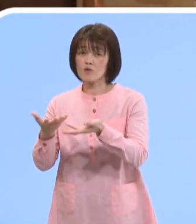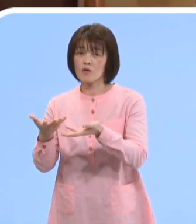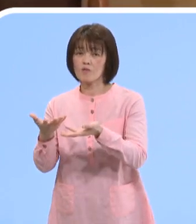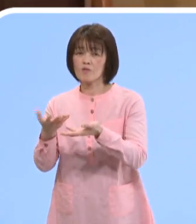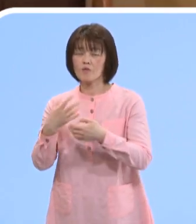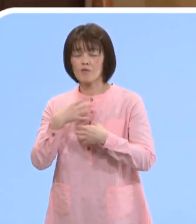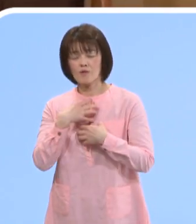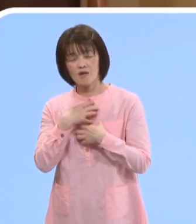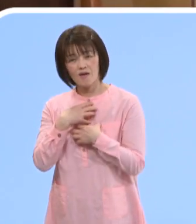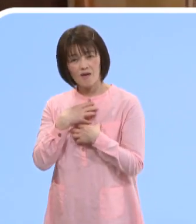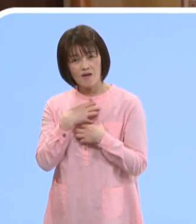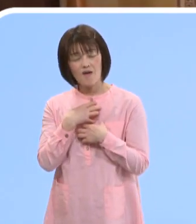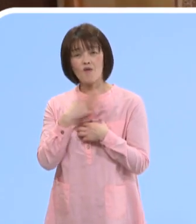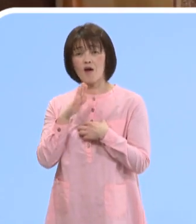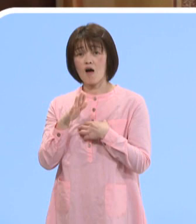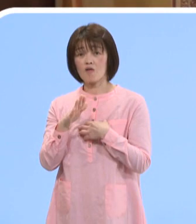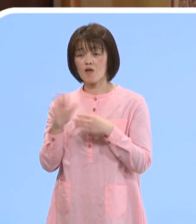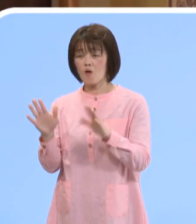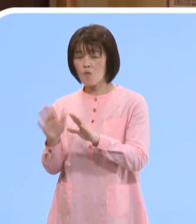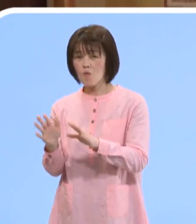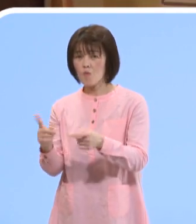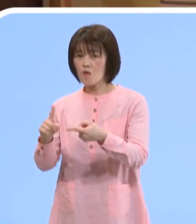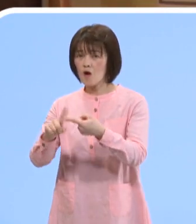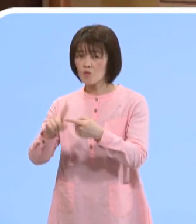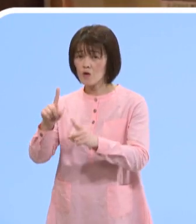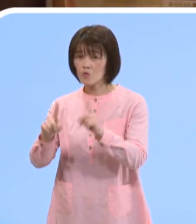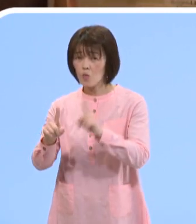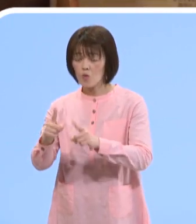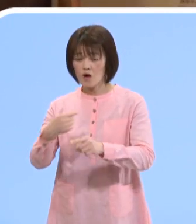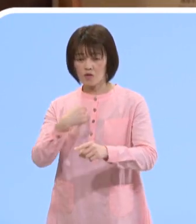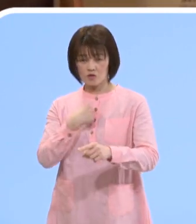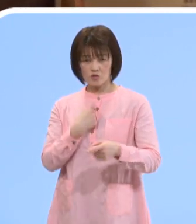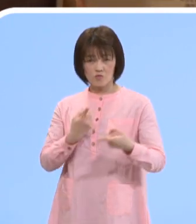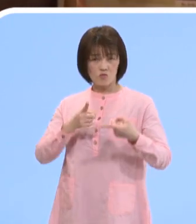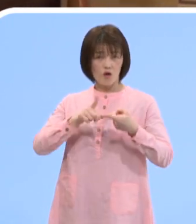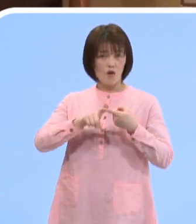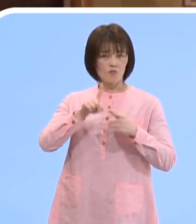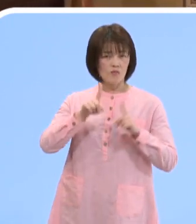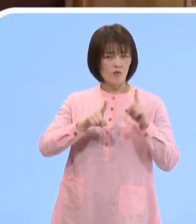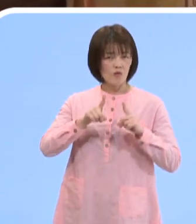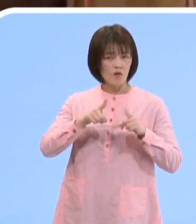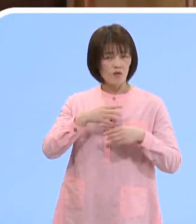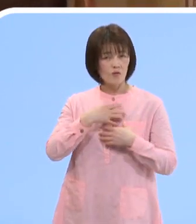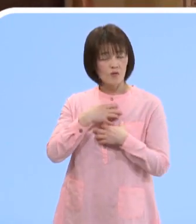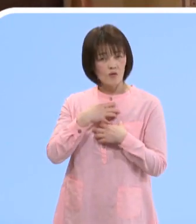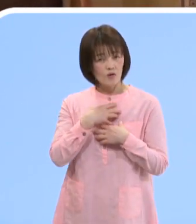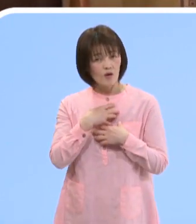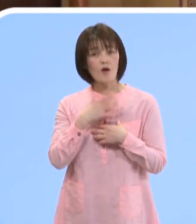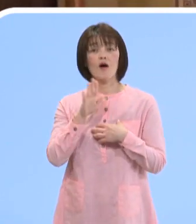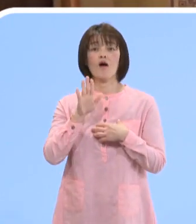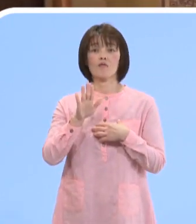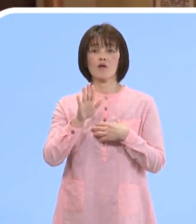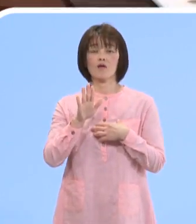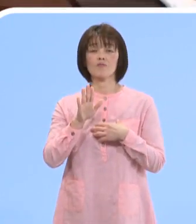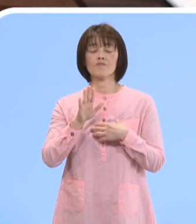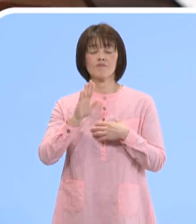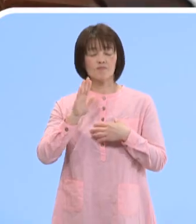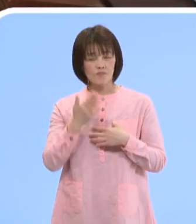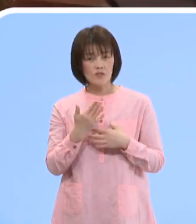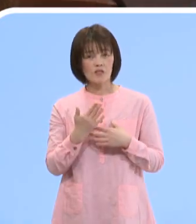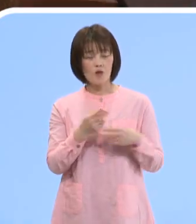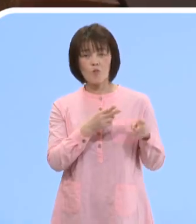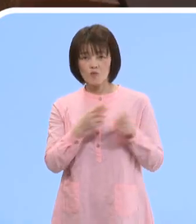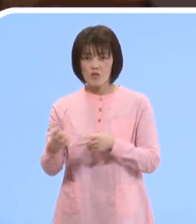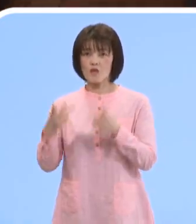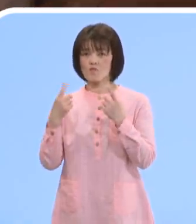ただくって、 ね、そうですよね、 彩乃と会うかなとも不安もありましたし、自分と会うかなっていうところも不安があったんですが、しっか